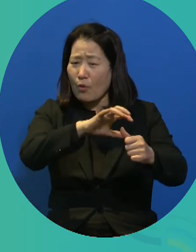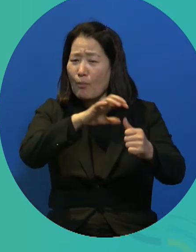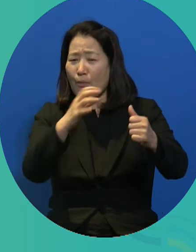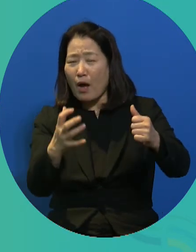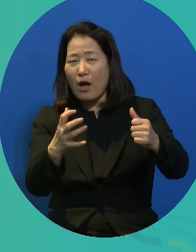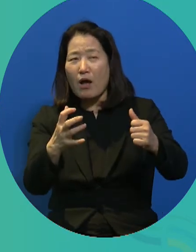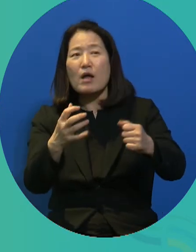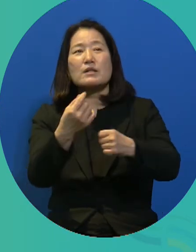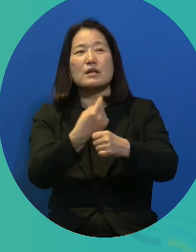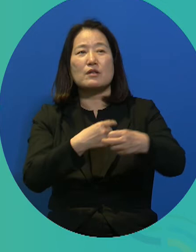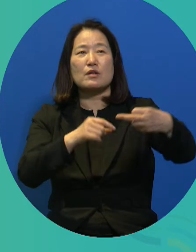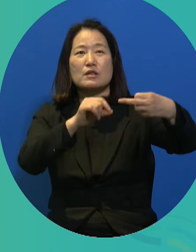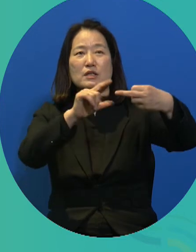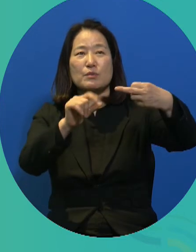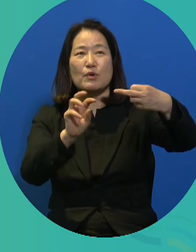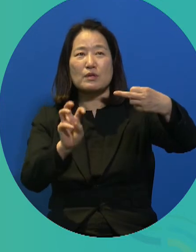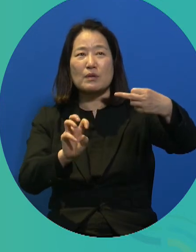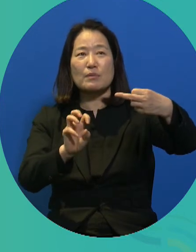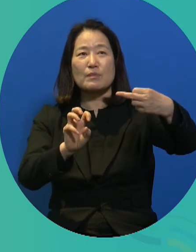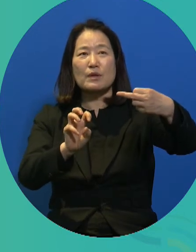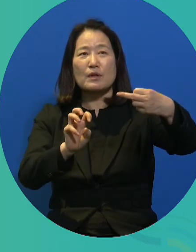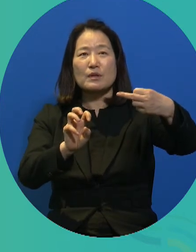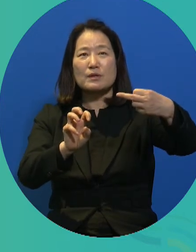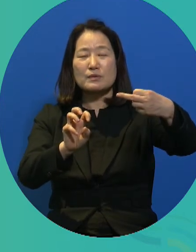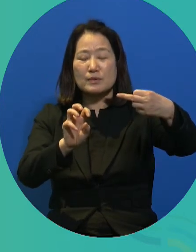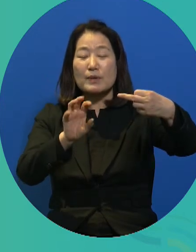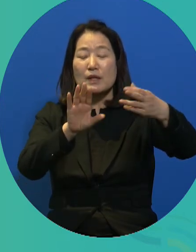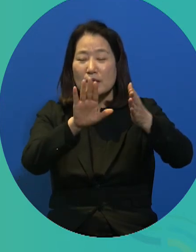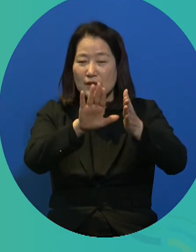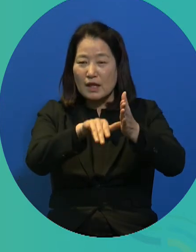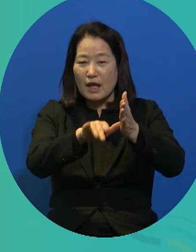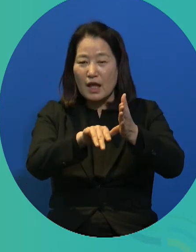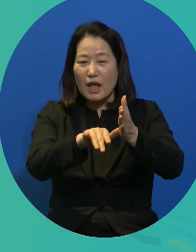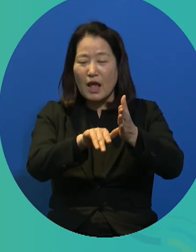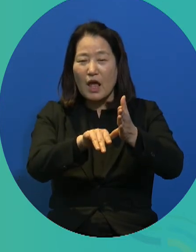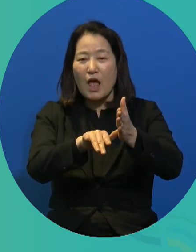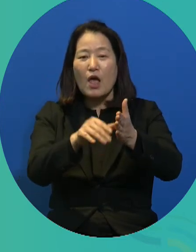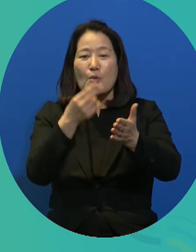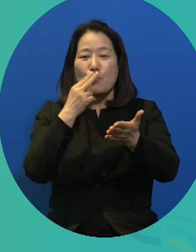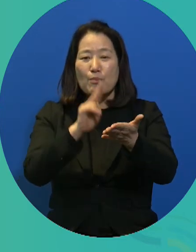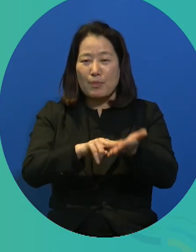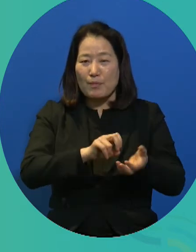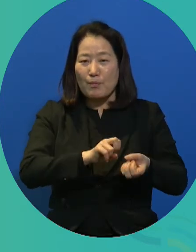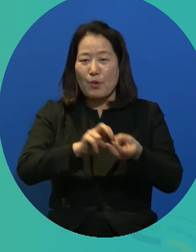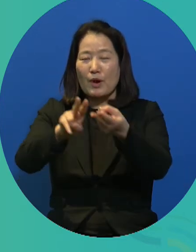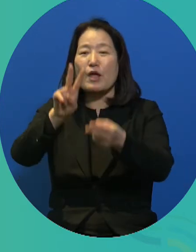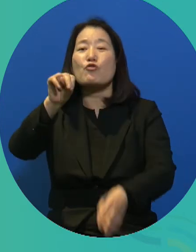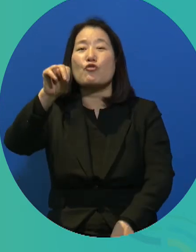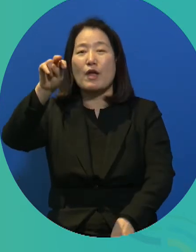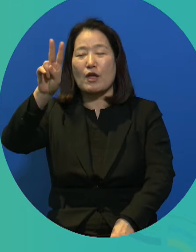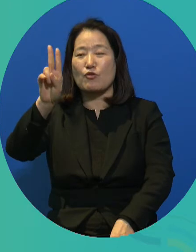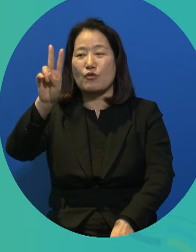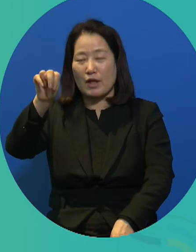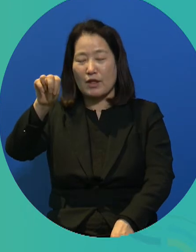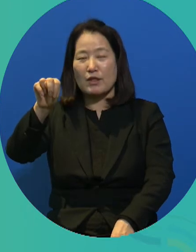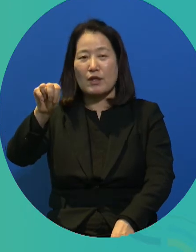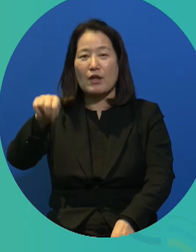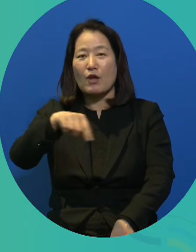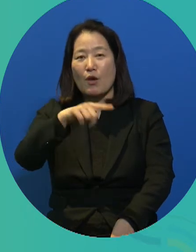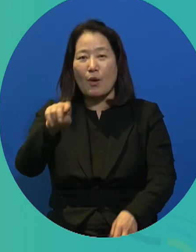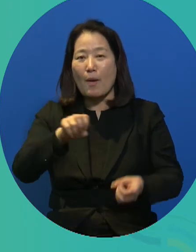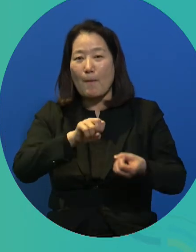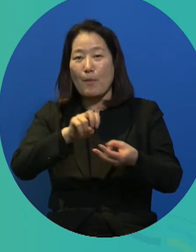23일이 되어서야 유보조항 철회에 이제 의견을 유엔에 보냈고요. 보내는 즉시 바로 이제 발효가